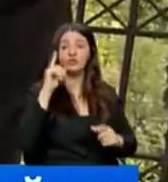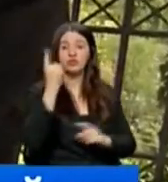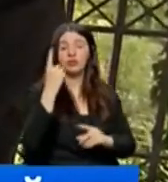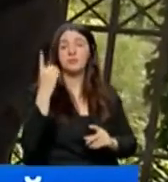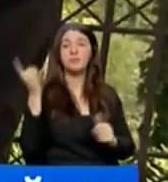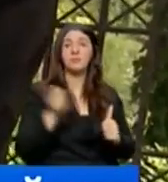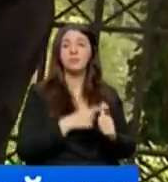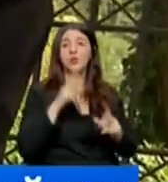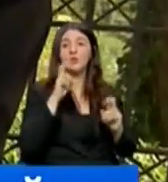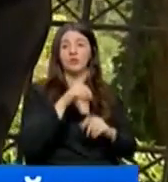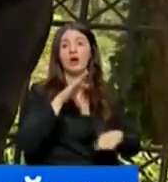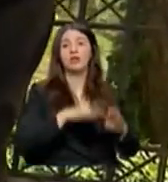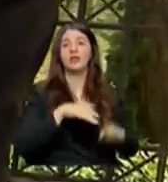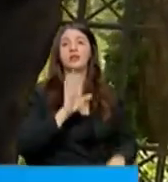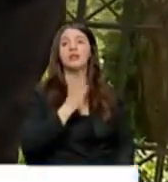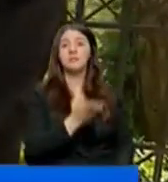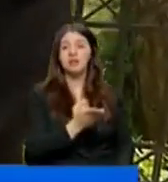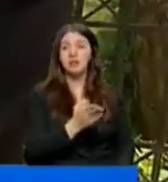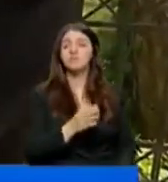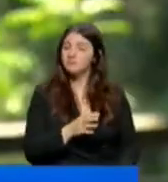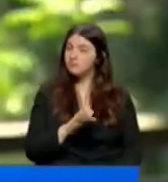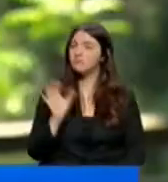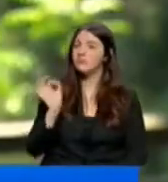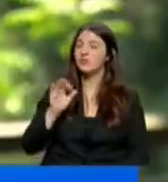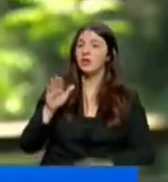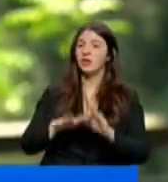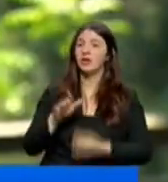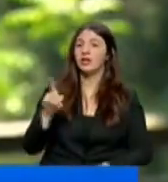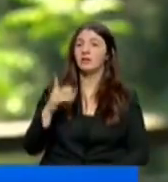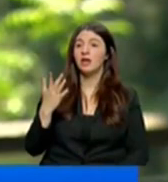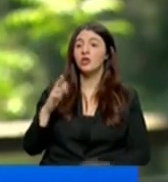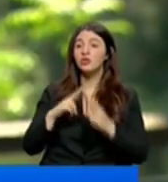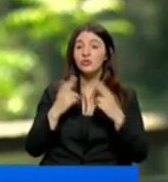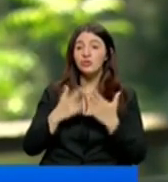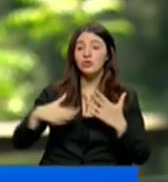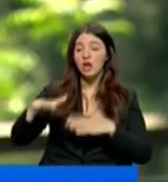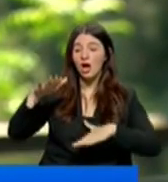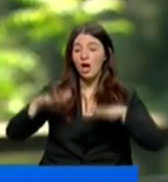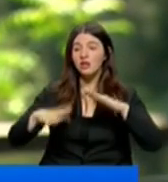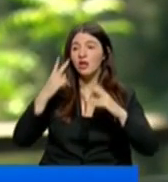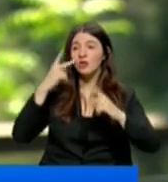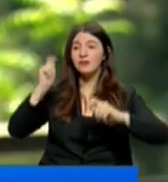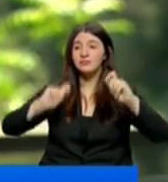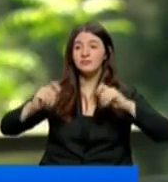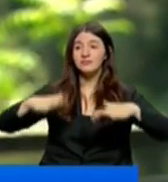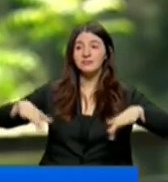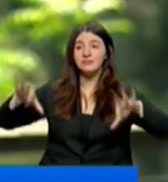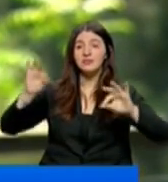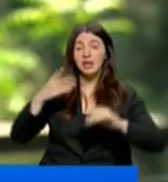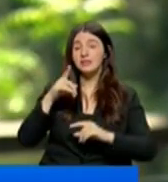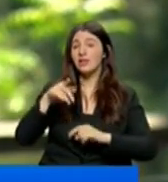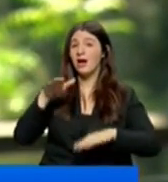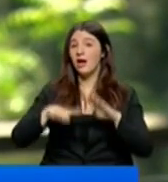bir numaralı konu adalet değil midir? Adalettir efendim. Kainat adalet üzerine inşa edilmiştir. Eğer